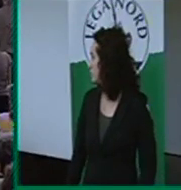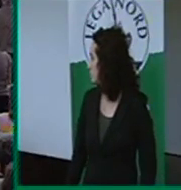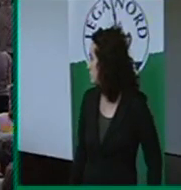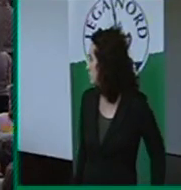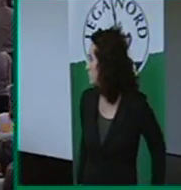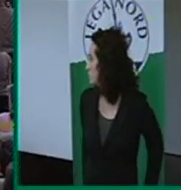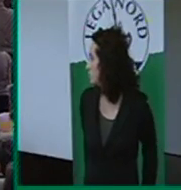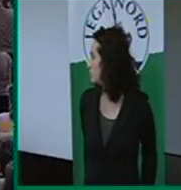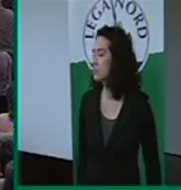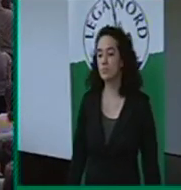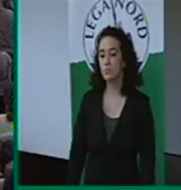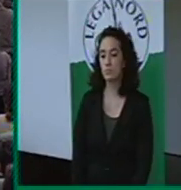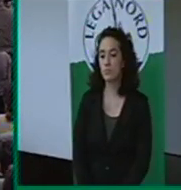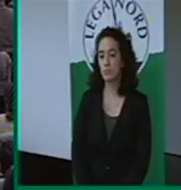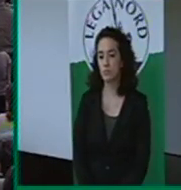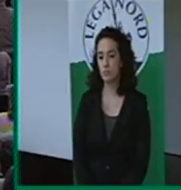Bra